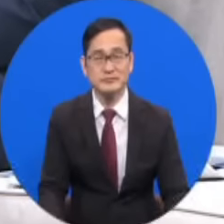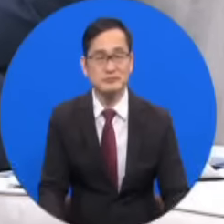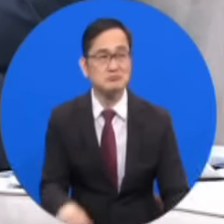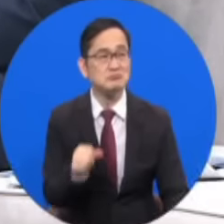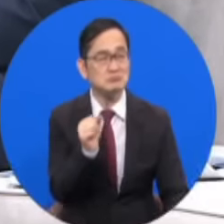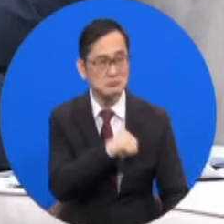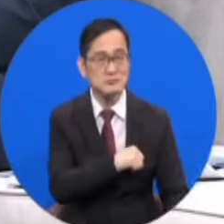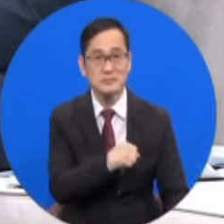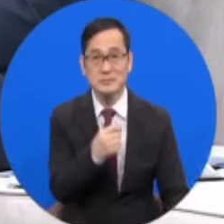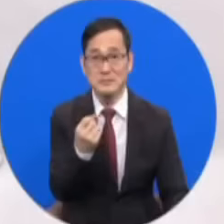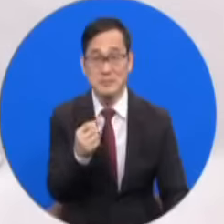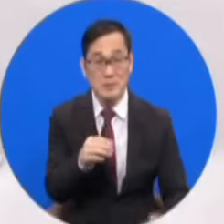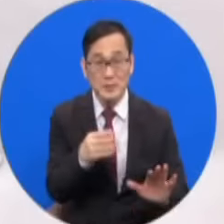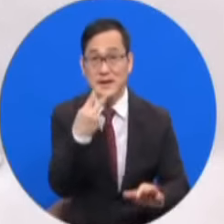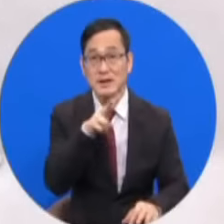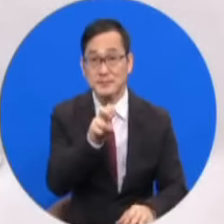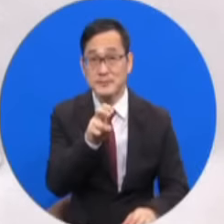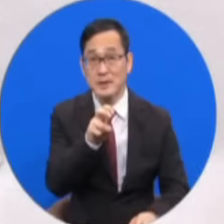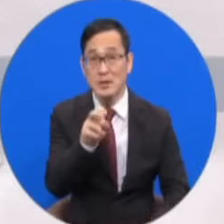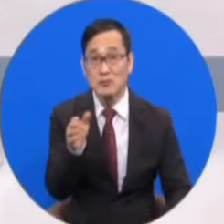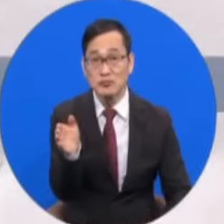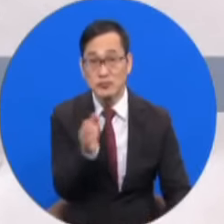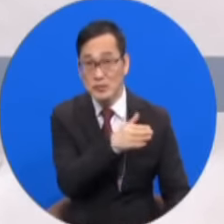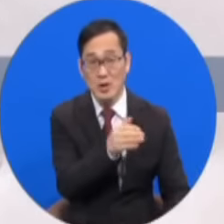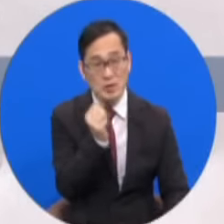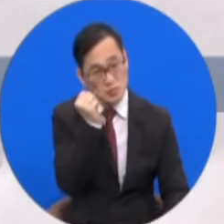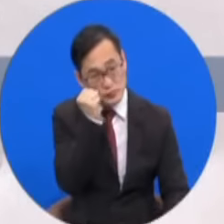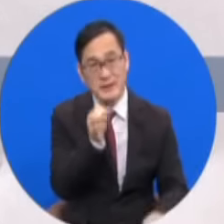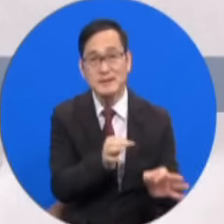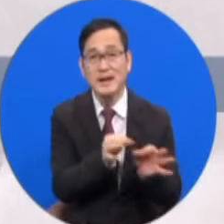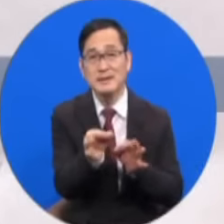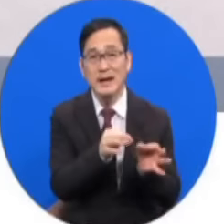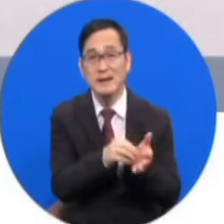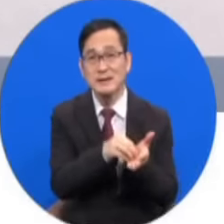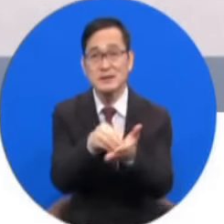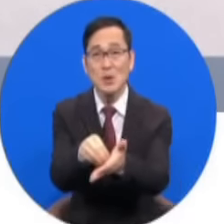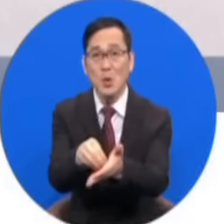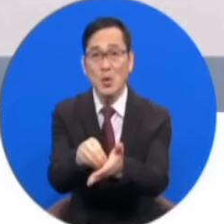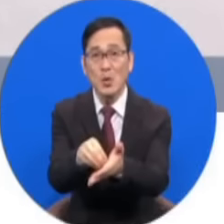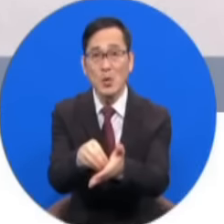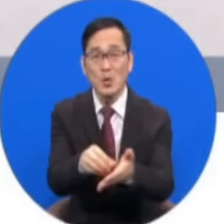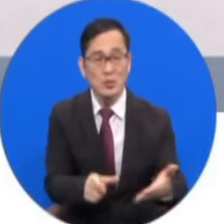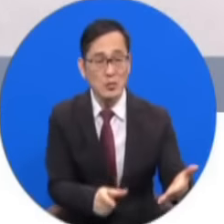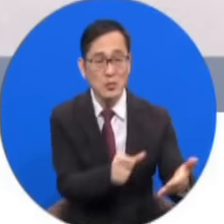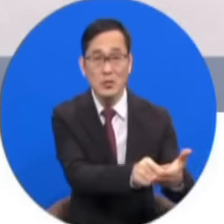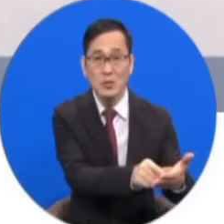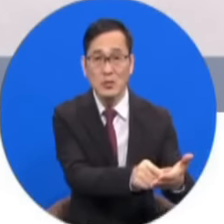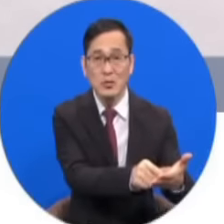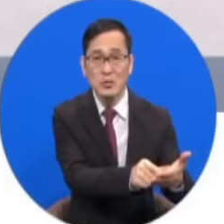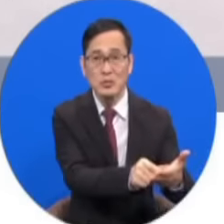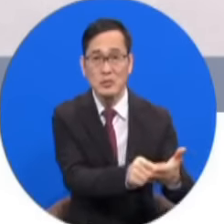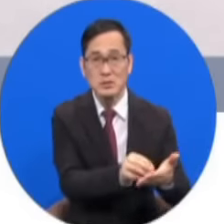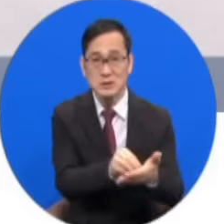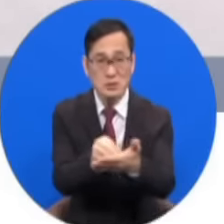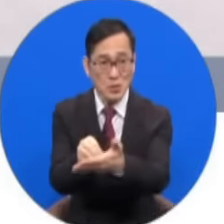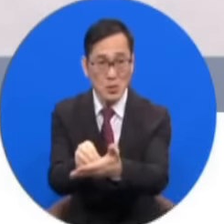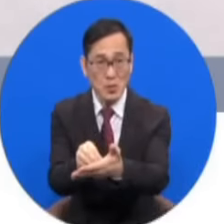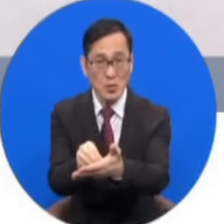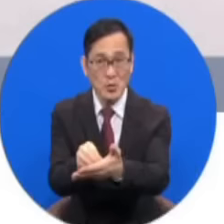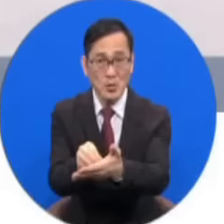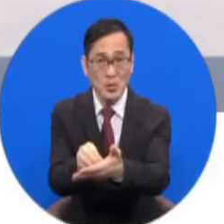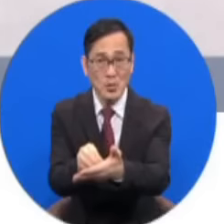다른 가능성 2020년부터 숙박업 등록을 해서 거기에 후기가 붙어 있었다고 하면이 공중위생 관리법에